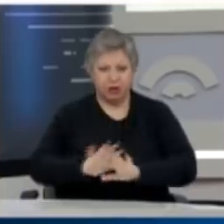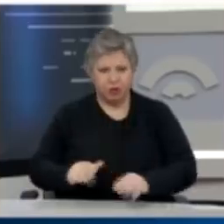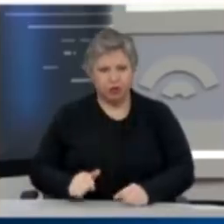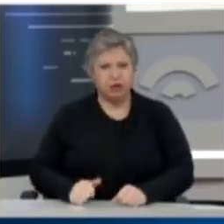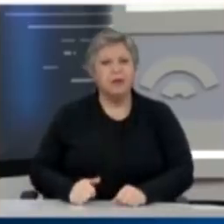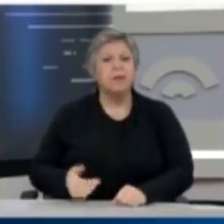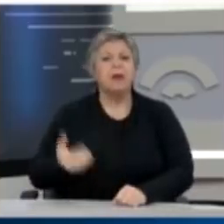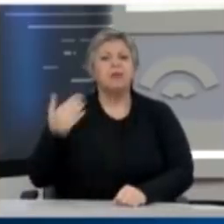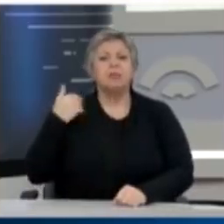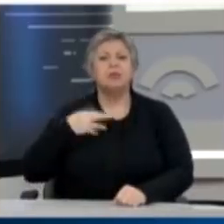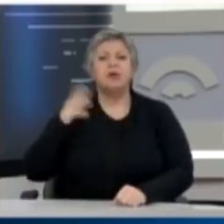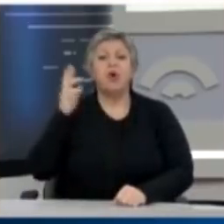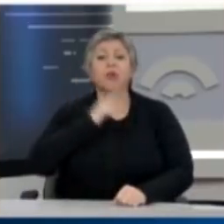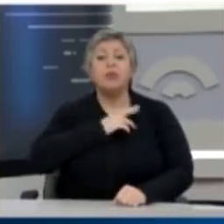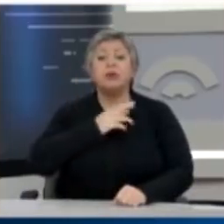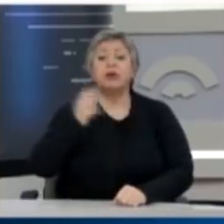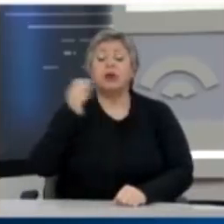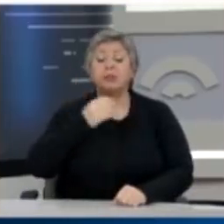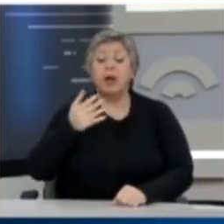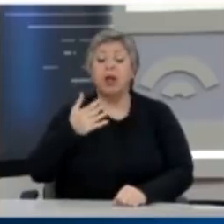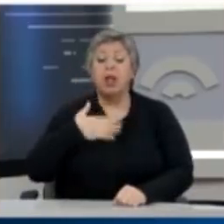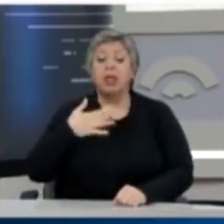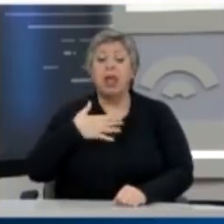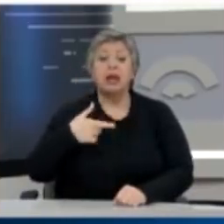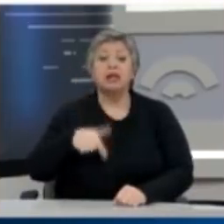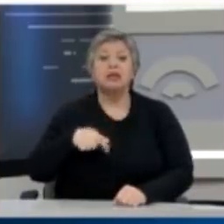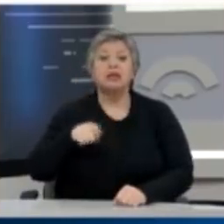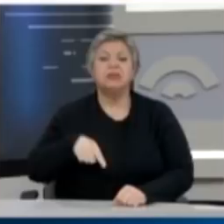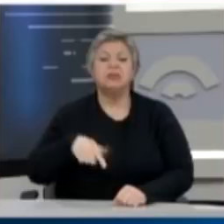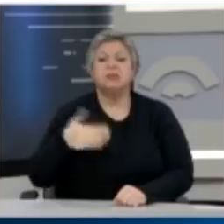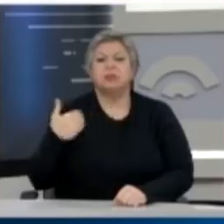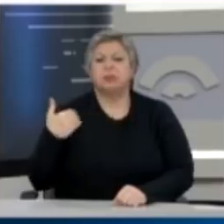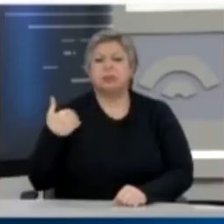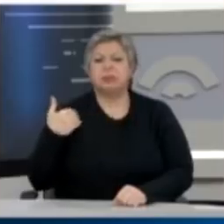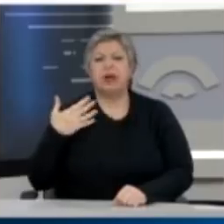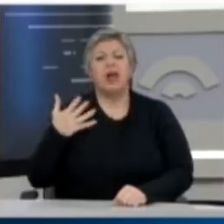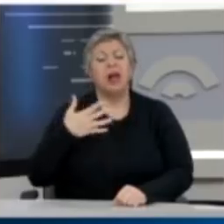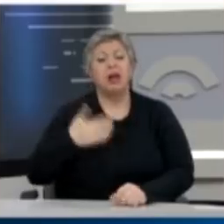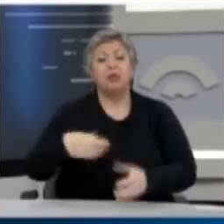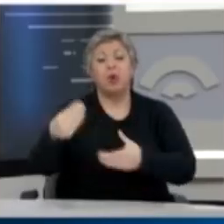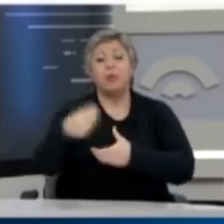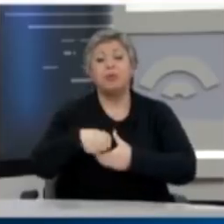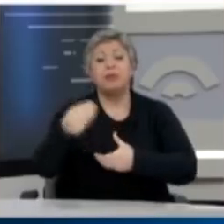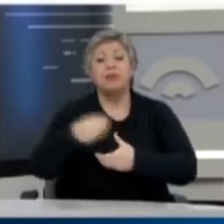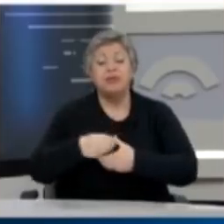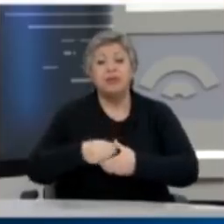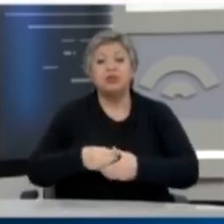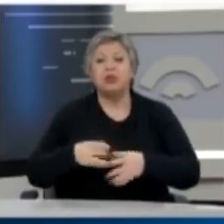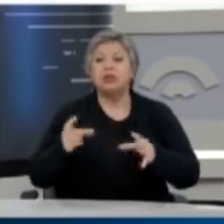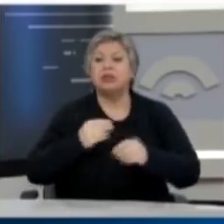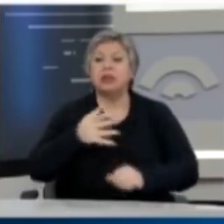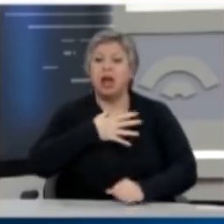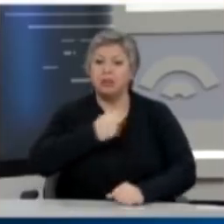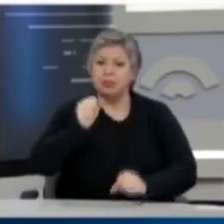ψήφο εμπιστοσύνης από τη Βουλή πριν λίγες μέρες. Βέβαια, όσο και αν